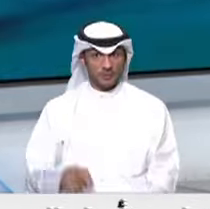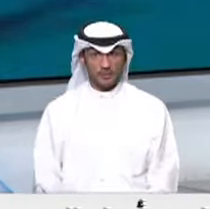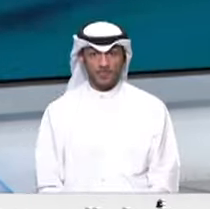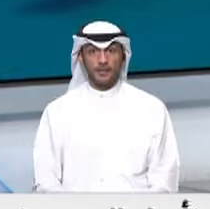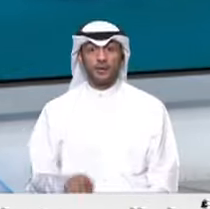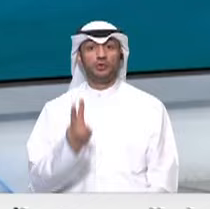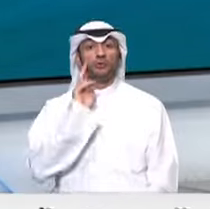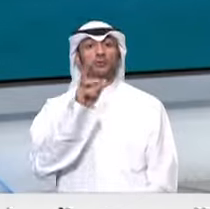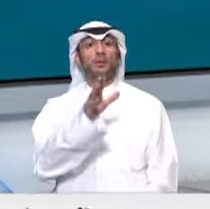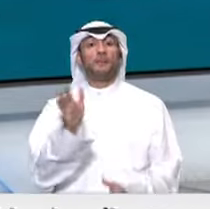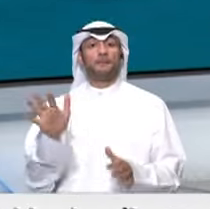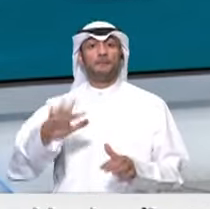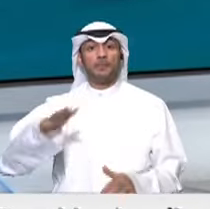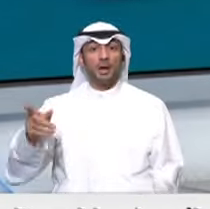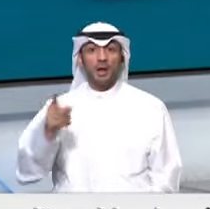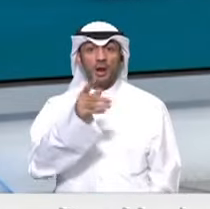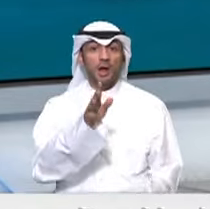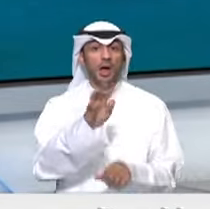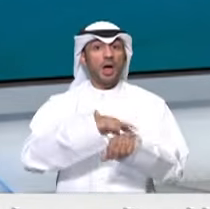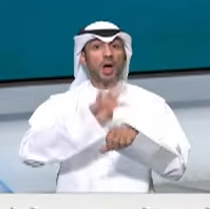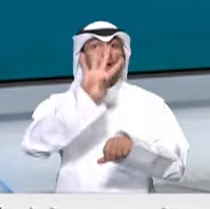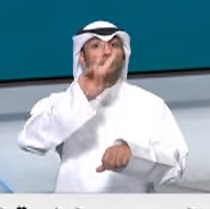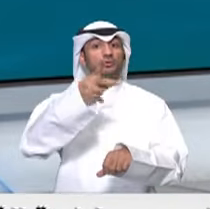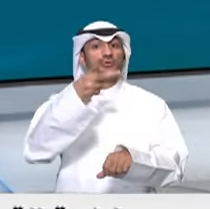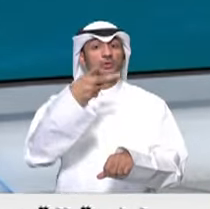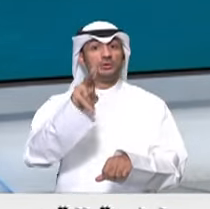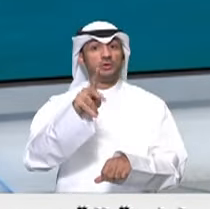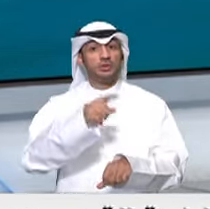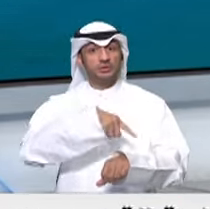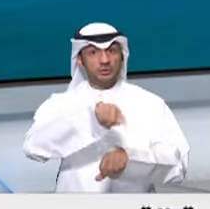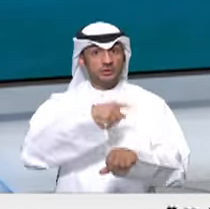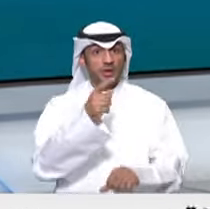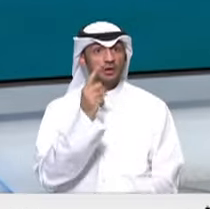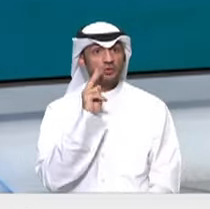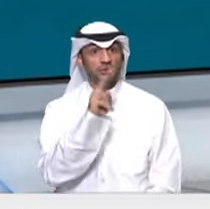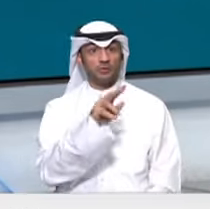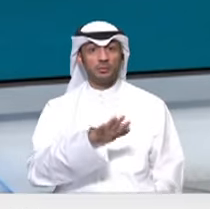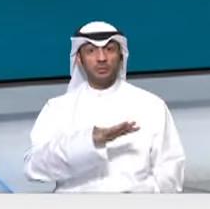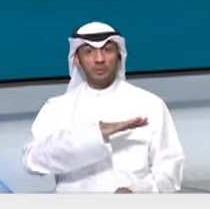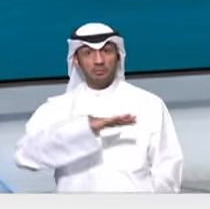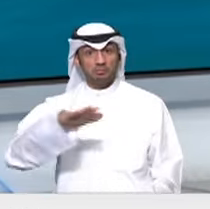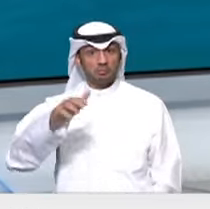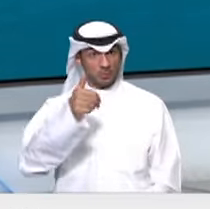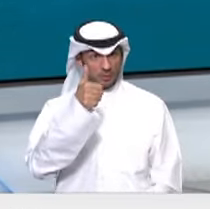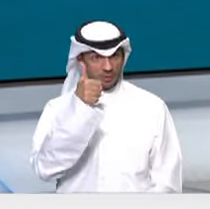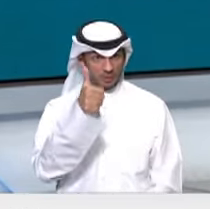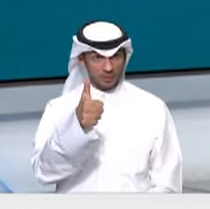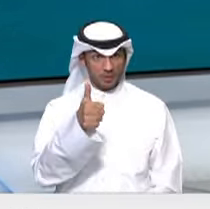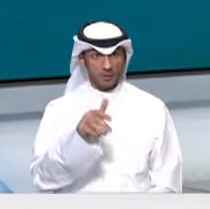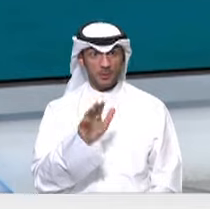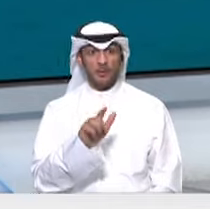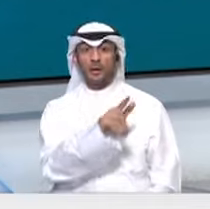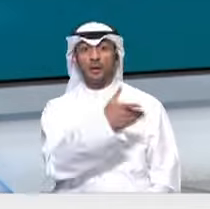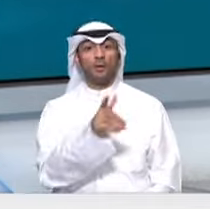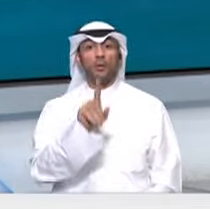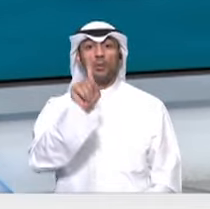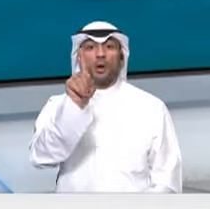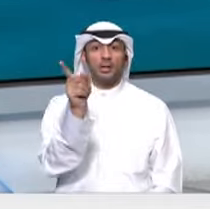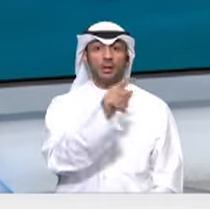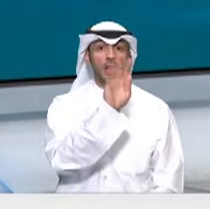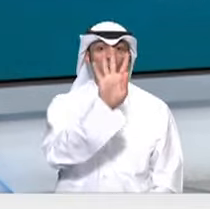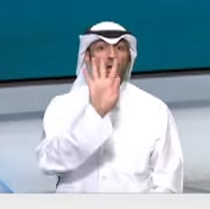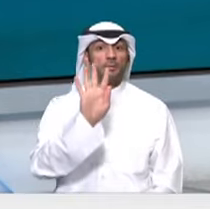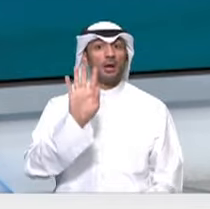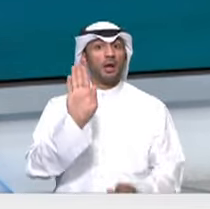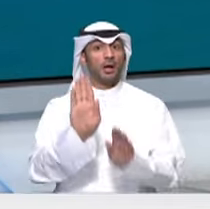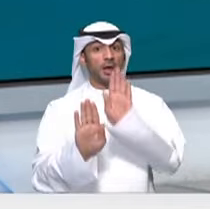للأجواء البحرية المتوقعة خلال 24 ساعة القادمة بمشيئة الله، أجواء معتدلة، متوقع أن تراوح ارتفاع الموج من